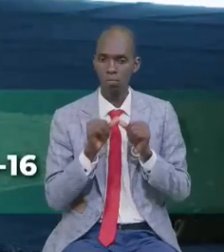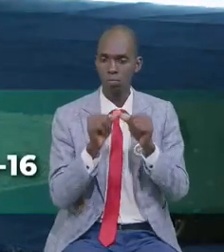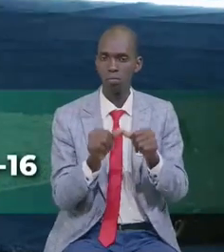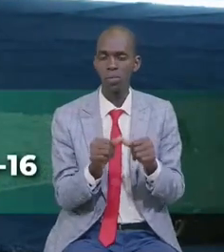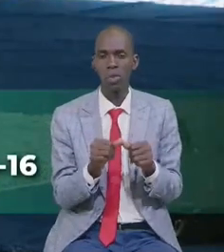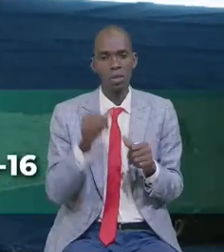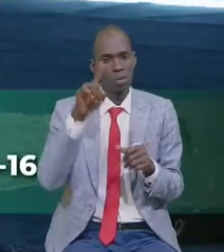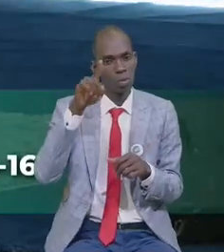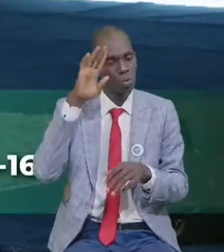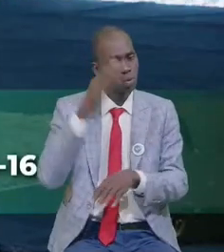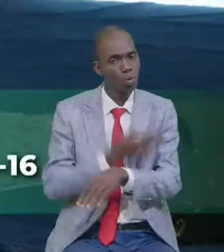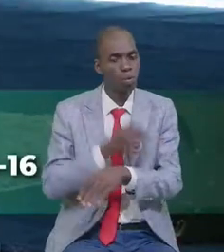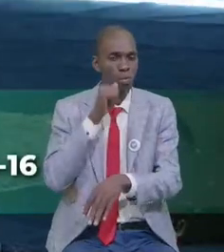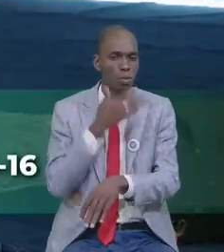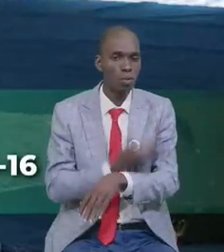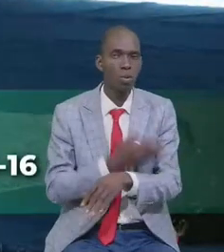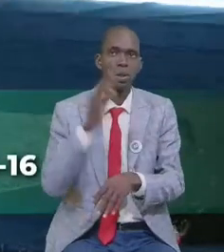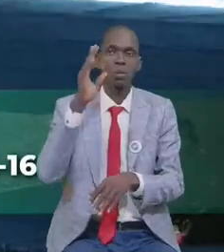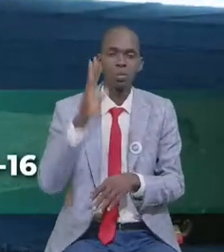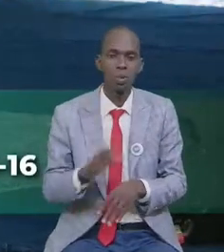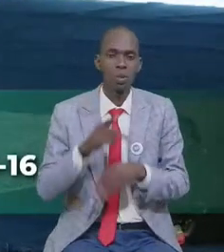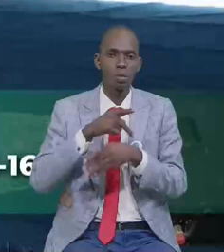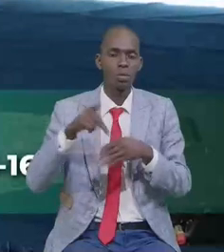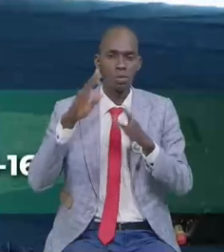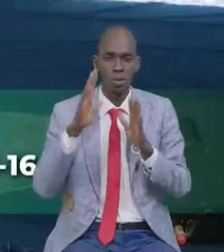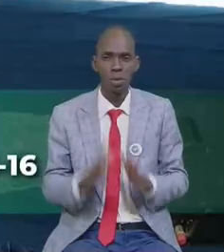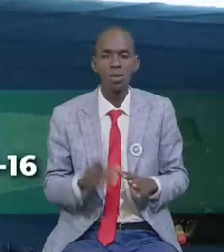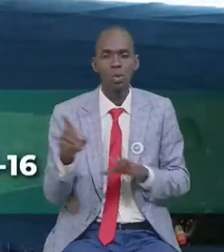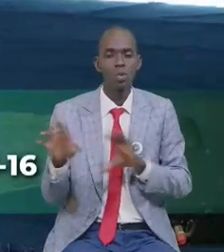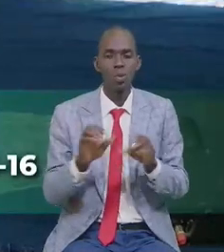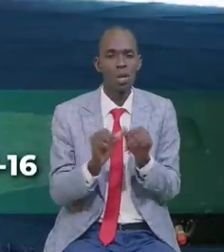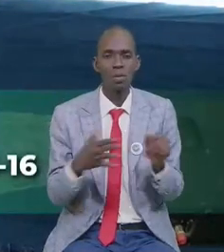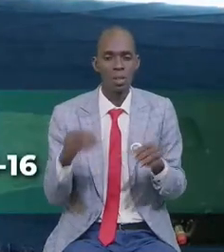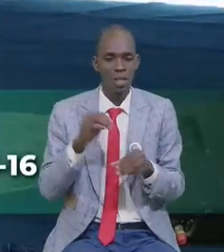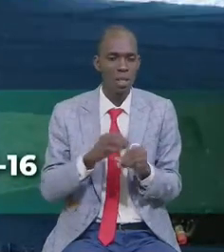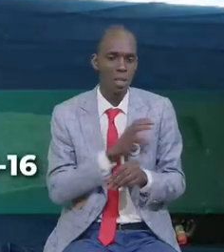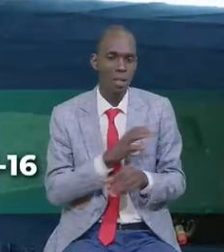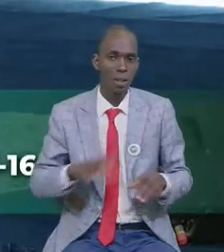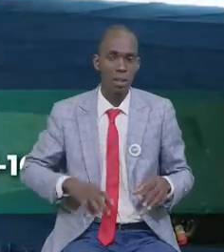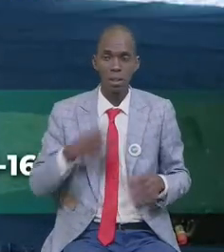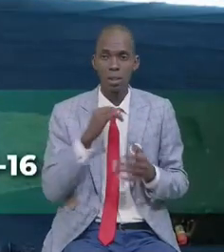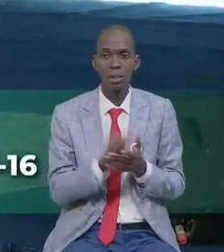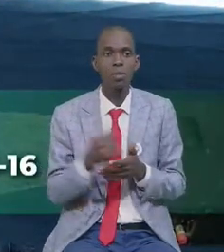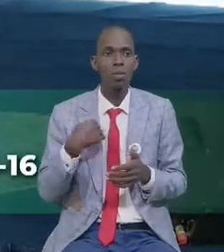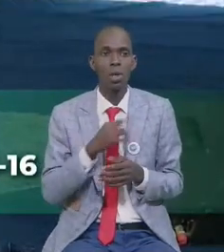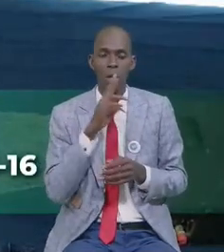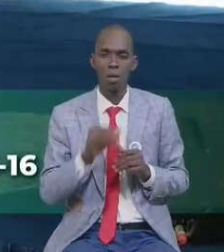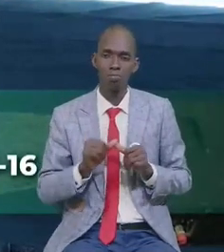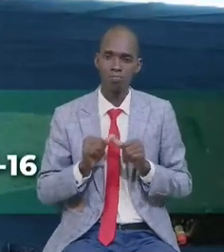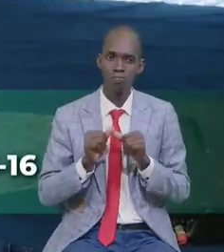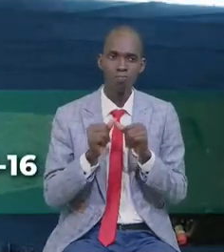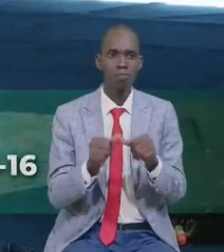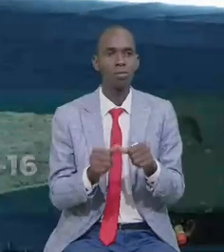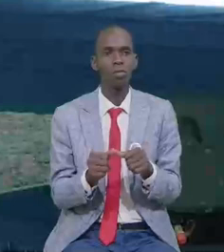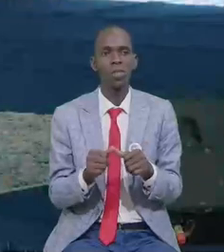serviteur de Dieu, ministre de Dieu, professionnel, et nous faisons tout. Tout ce que nous faisons en Christ, portant la parole de